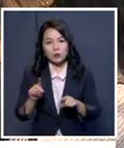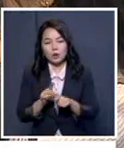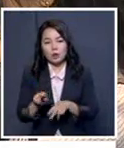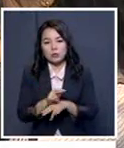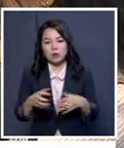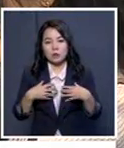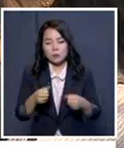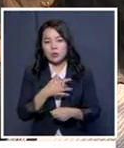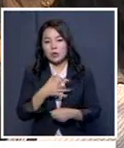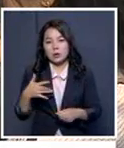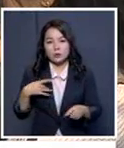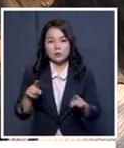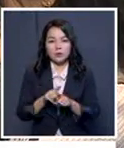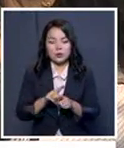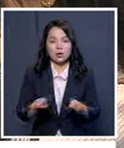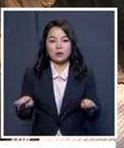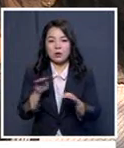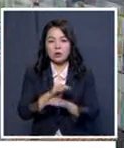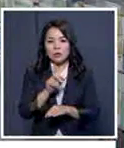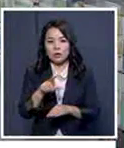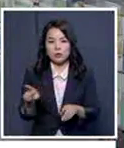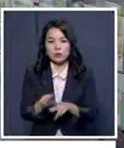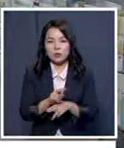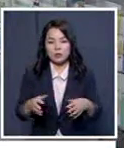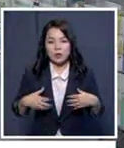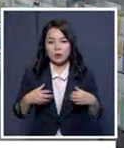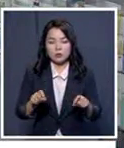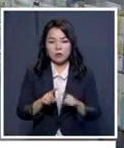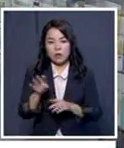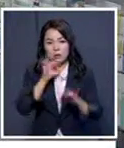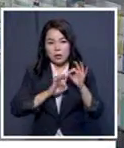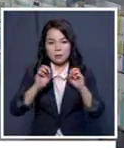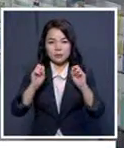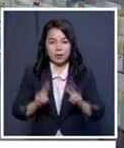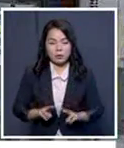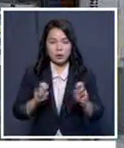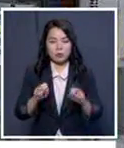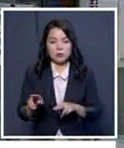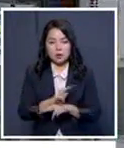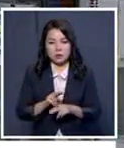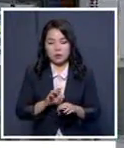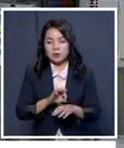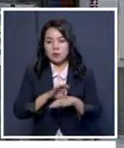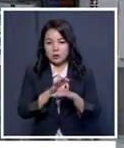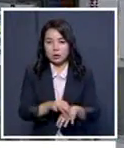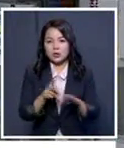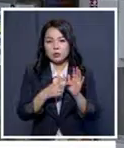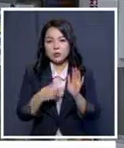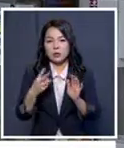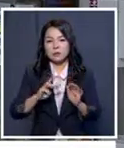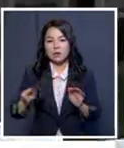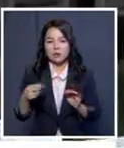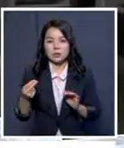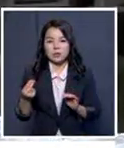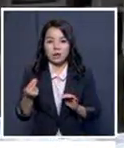емдейтін, туберкулез бен ағзасын ауыстырған науқастарды оңалтуға қолданылатын дәрілер. Қазір 72 миллиард теңгеге